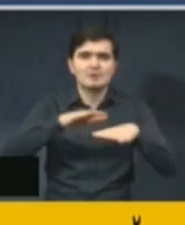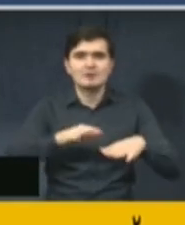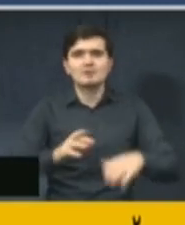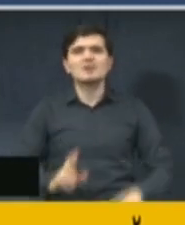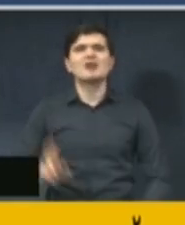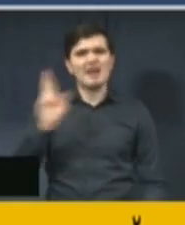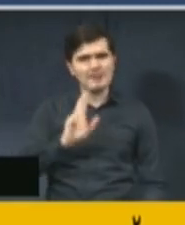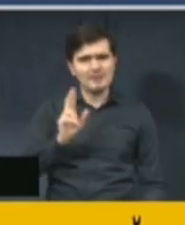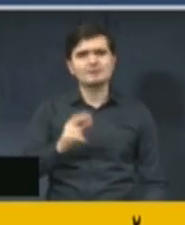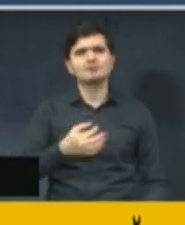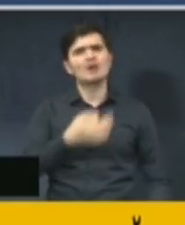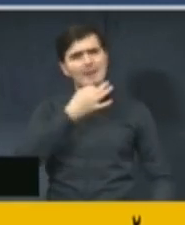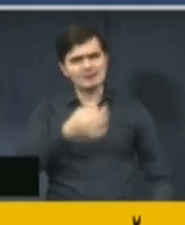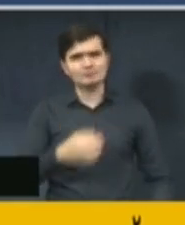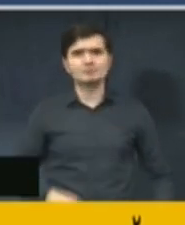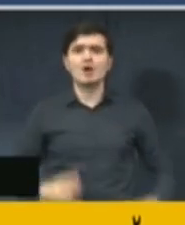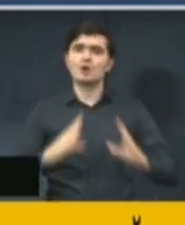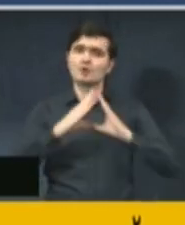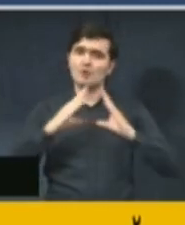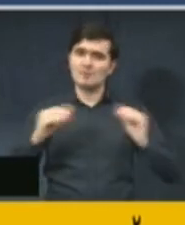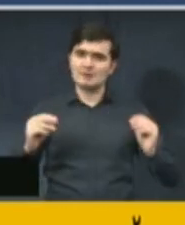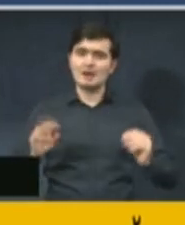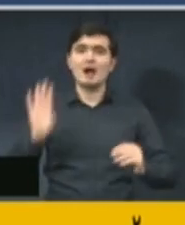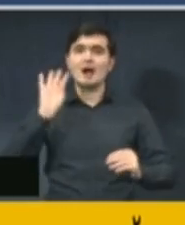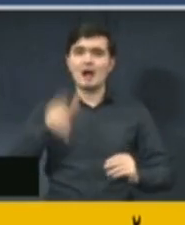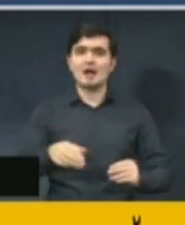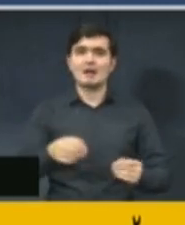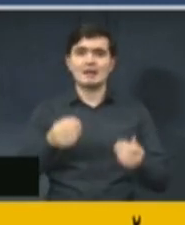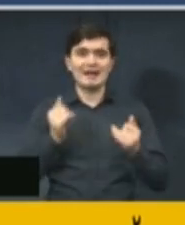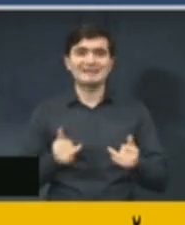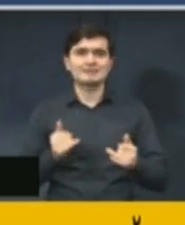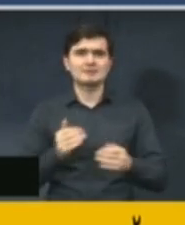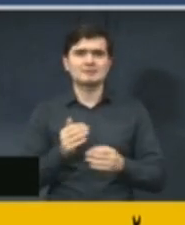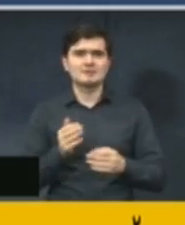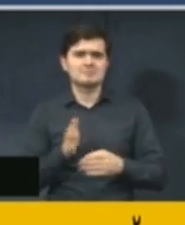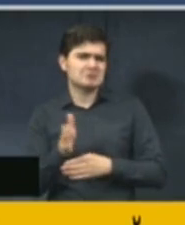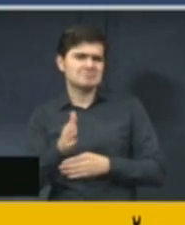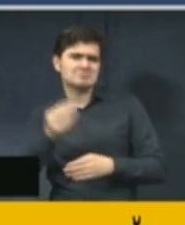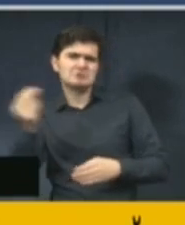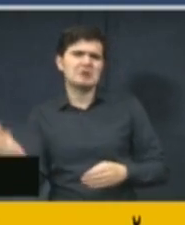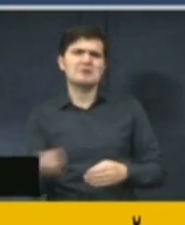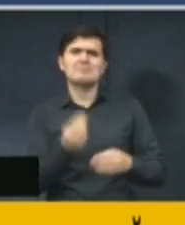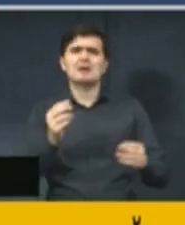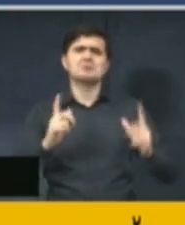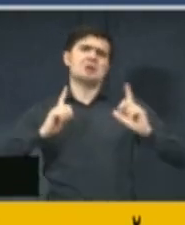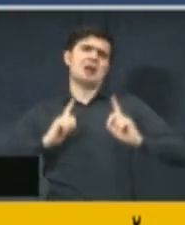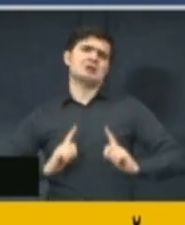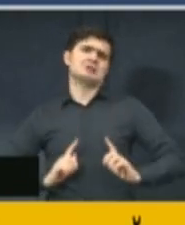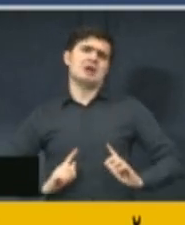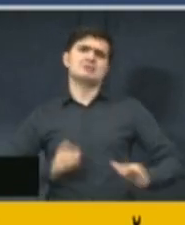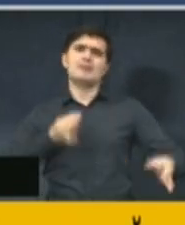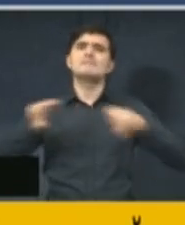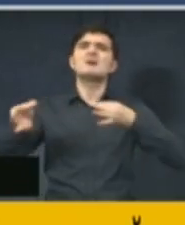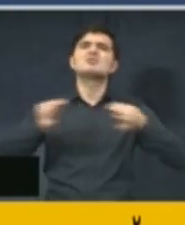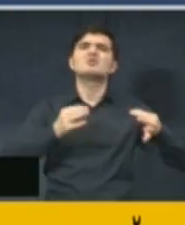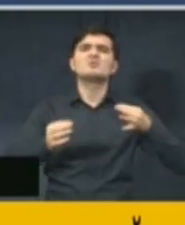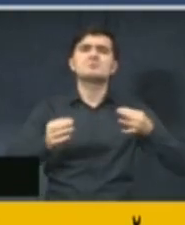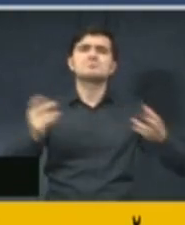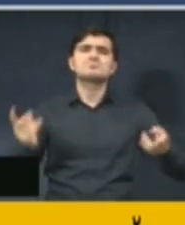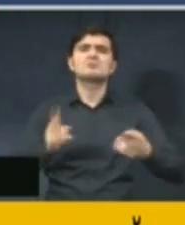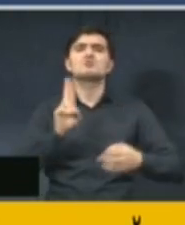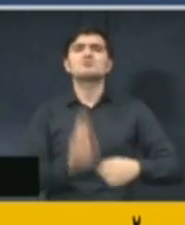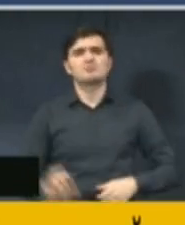Repet, și am spus de fiecare dată, România are astăzi printre cele mai relaxate măsuri din Europeană. În